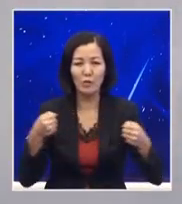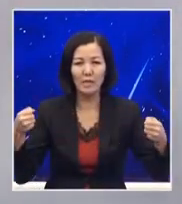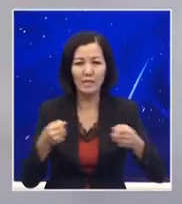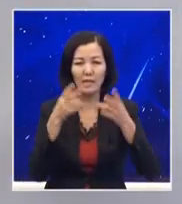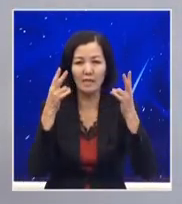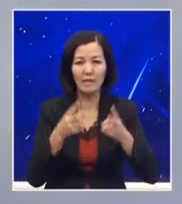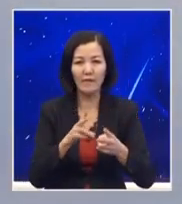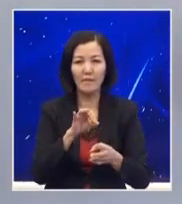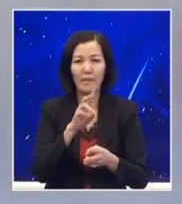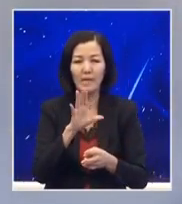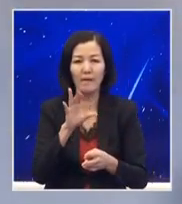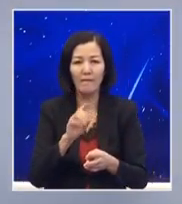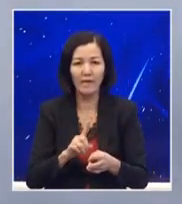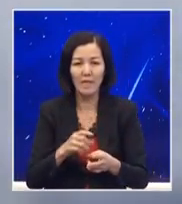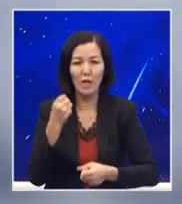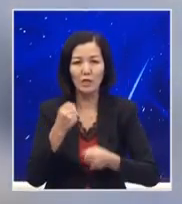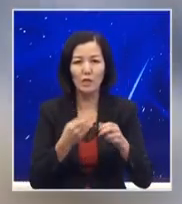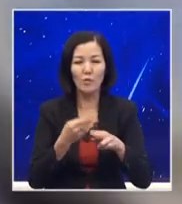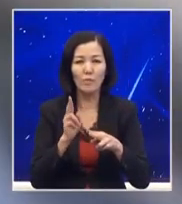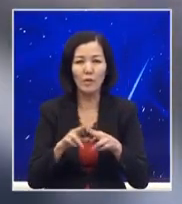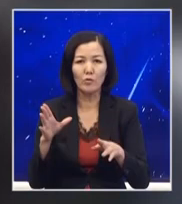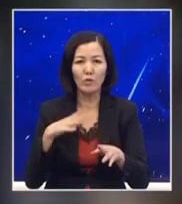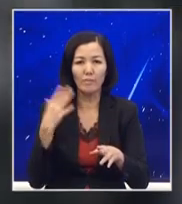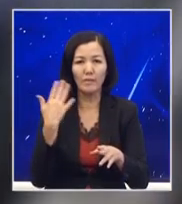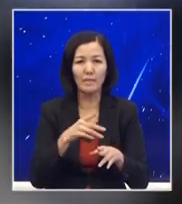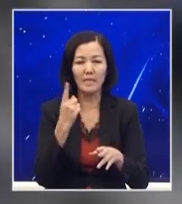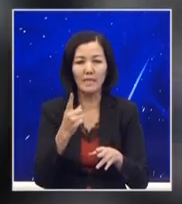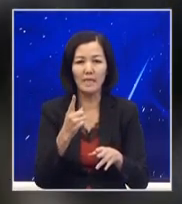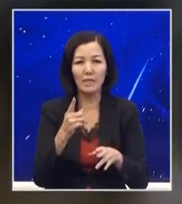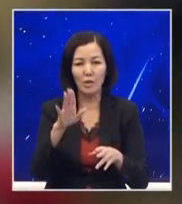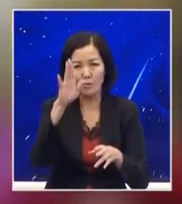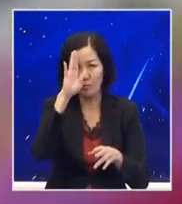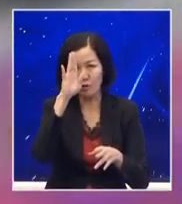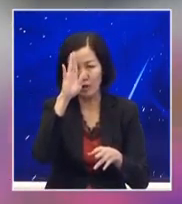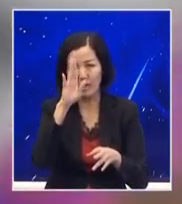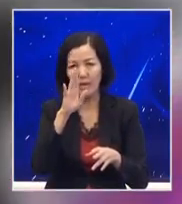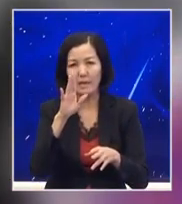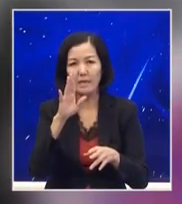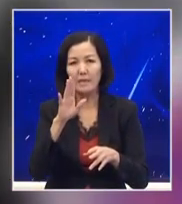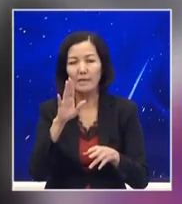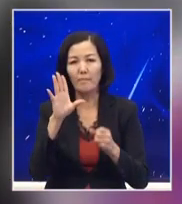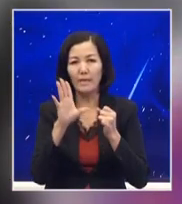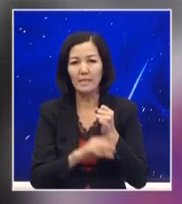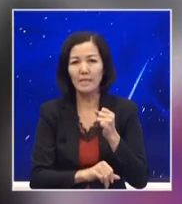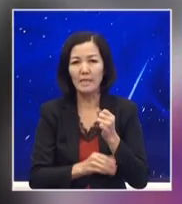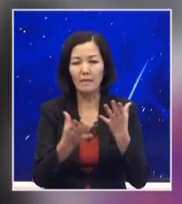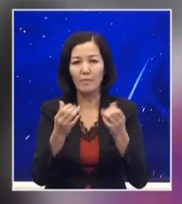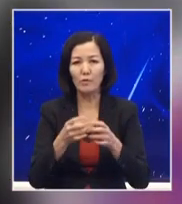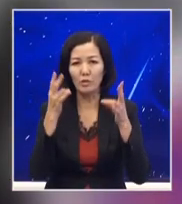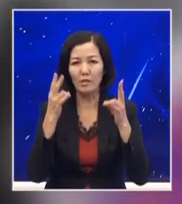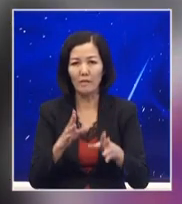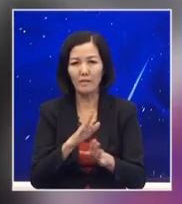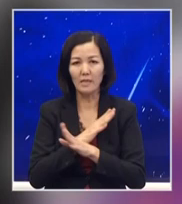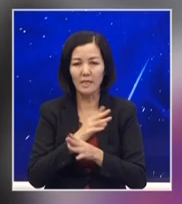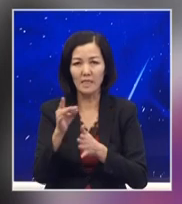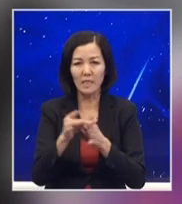столкновение с автомашиной марки ВАЗ. За рулем находился 51-летний мужчина. Последний от полученных травм скончался